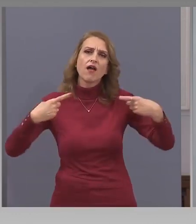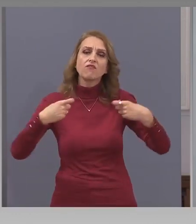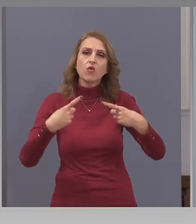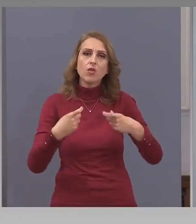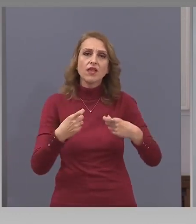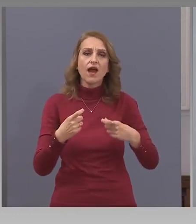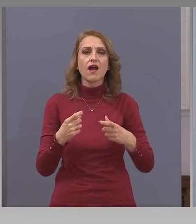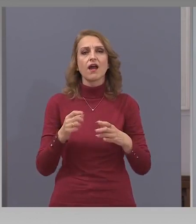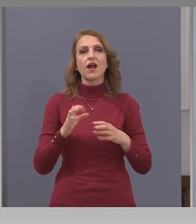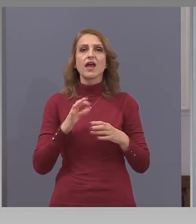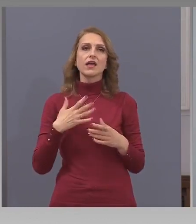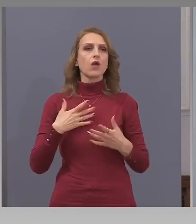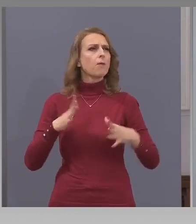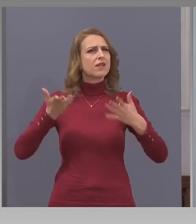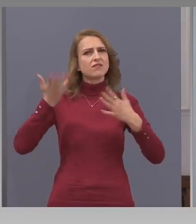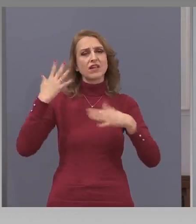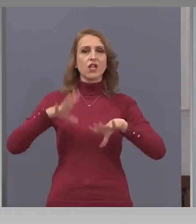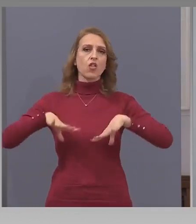влезал подготвен?